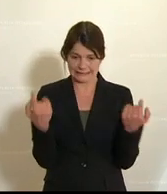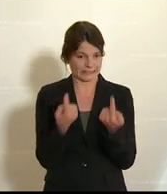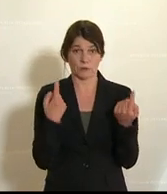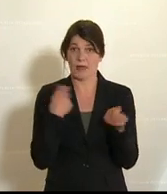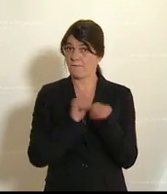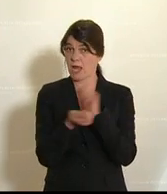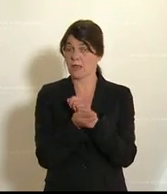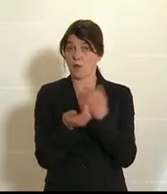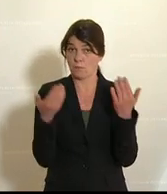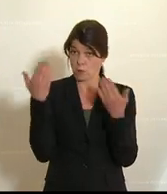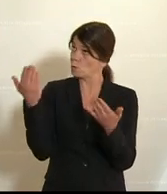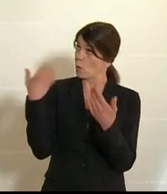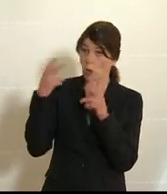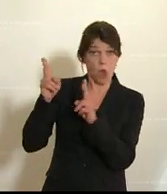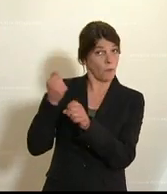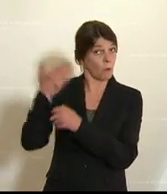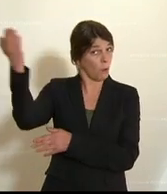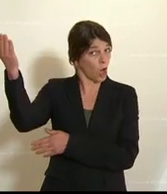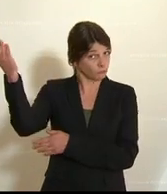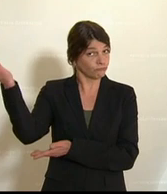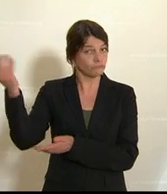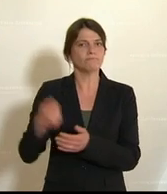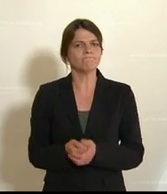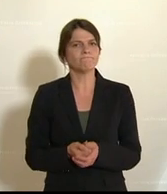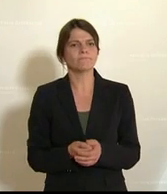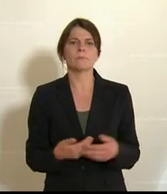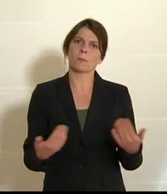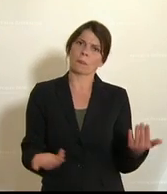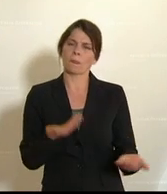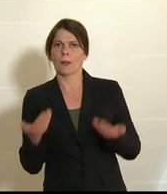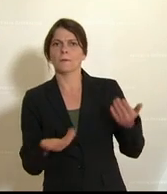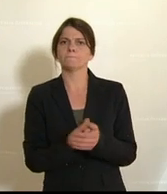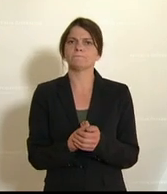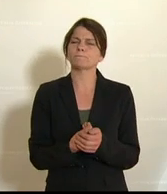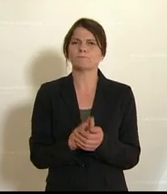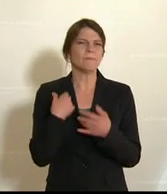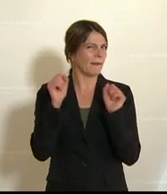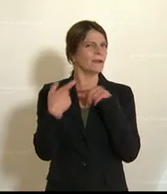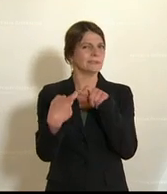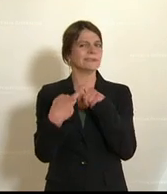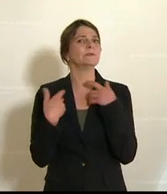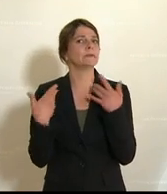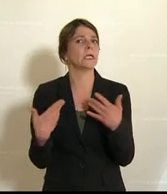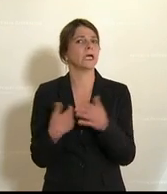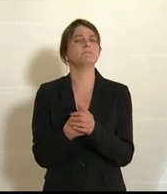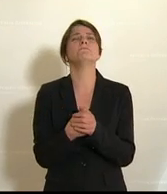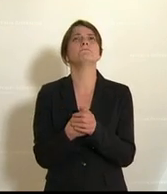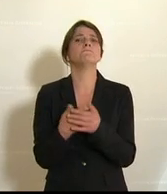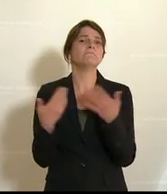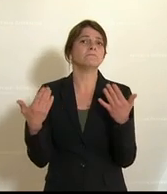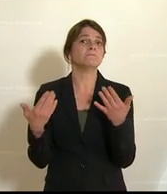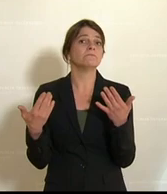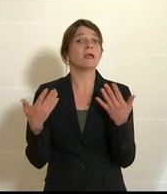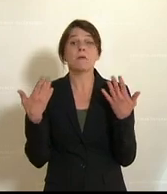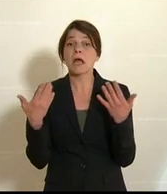Lageänderungen, so wie man es macht. Also bevor jetzt... jetzt können wir darüber diskutieren. Faktum ist, dass wir